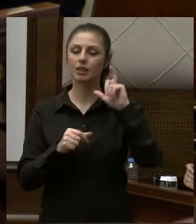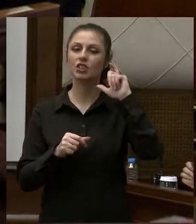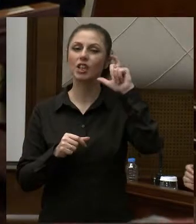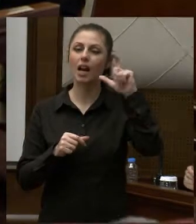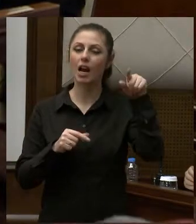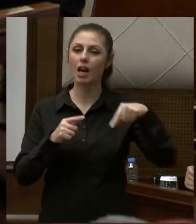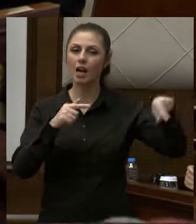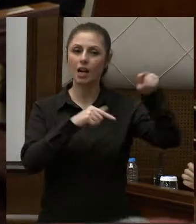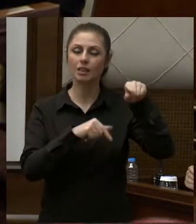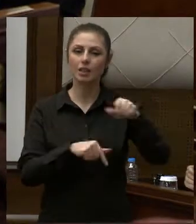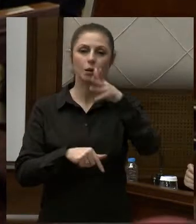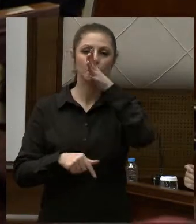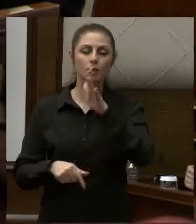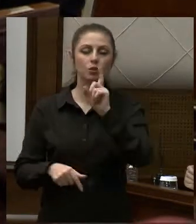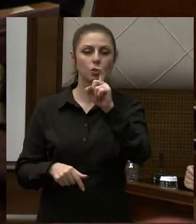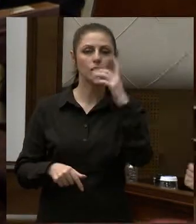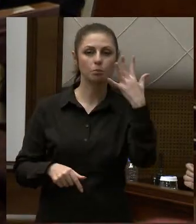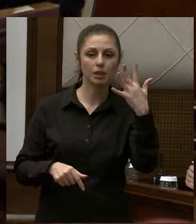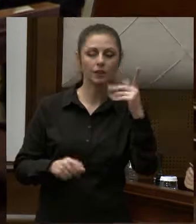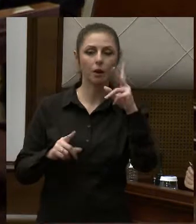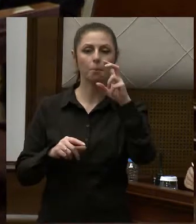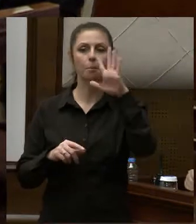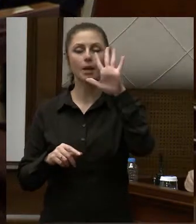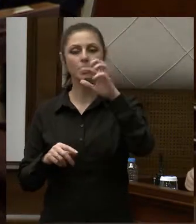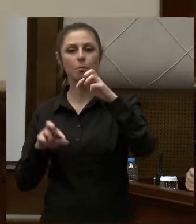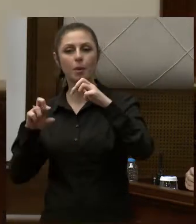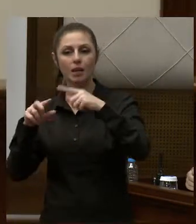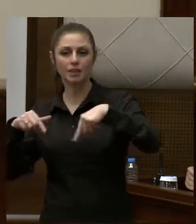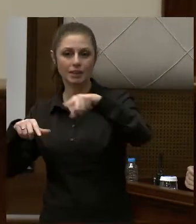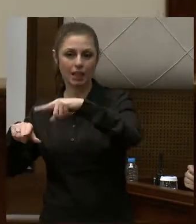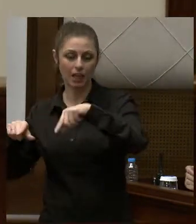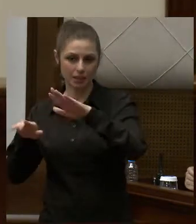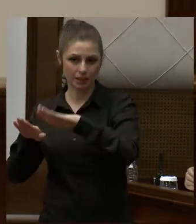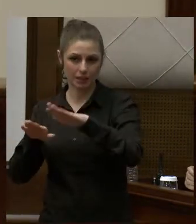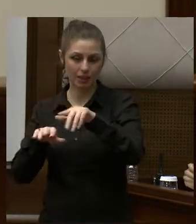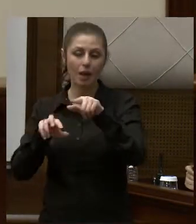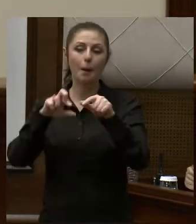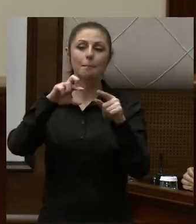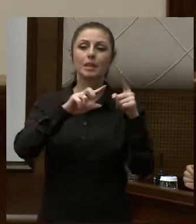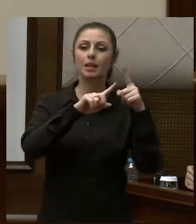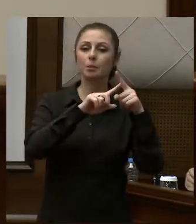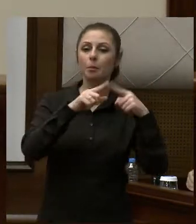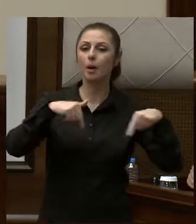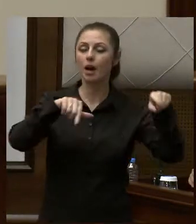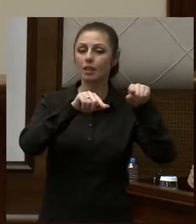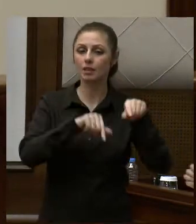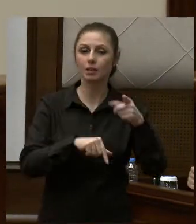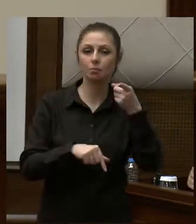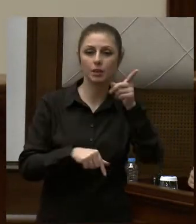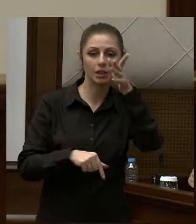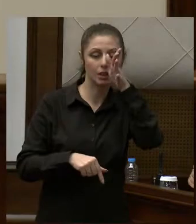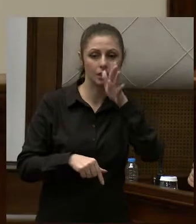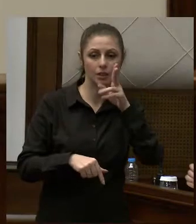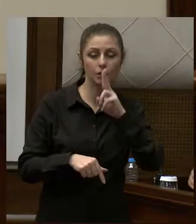Mahallesi 595 adı ve 5 parselin güneyindeki park alanında ve Pınartepe Mahallesi 1205 adı